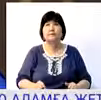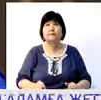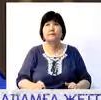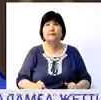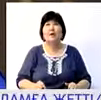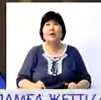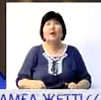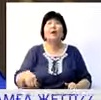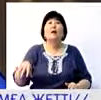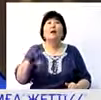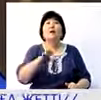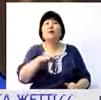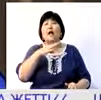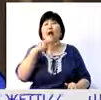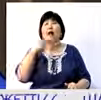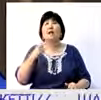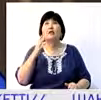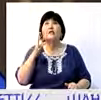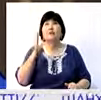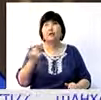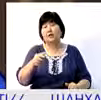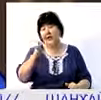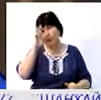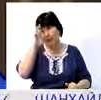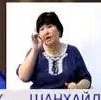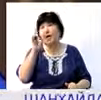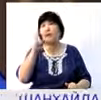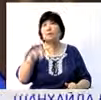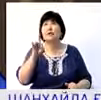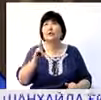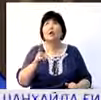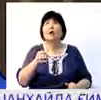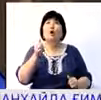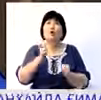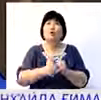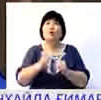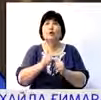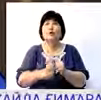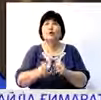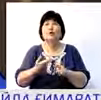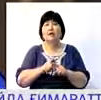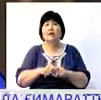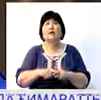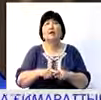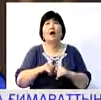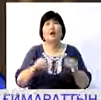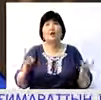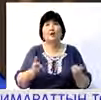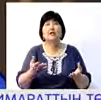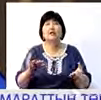тәуелсіздіктің азамат екенімізді мойындайтын болсақ, сондықтан мемлекеттік рәміздерге құрметімізді күнделікті арттыруымыз керек.